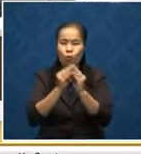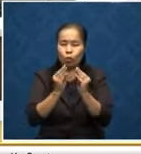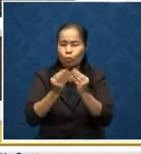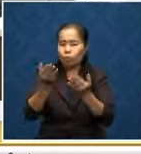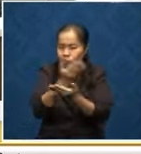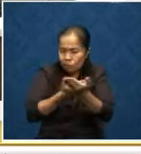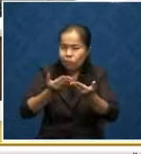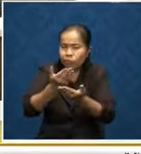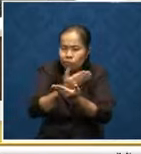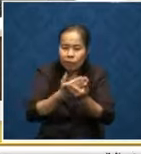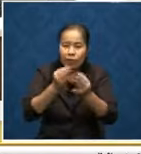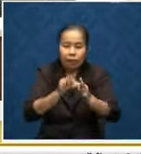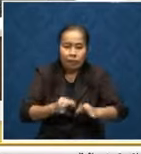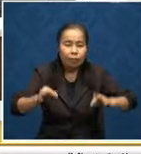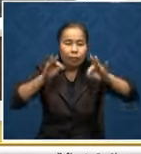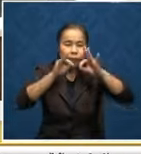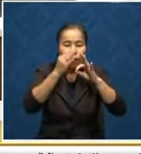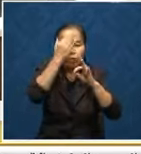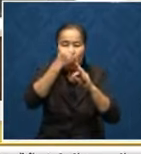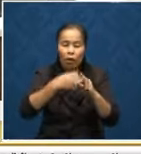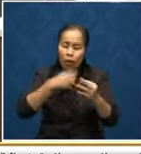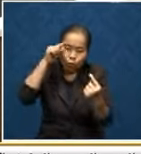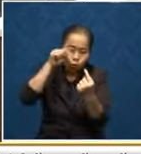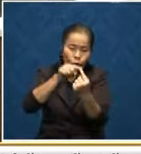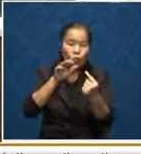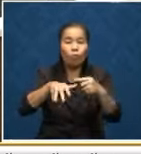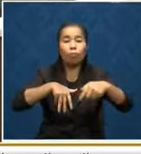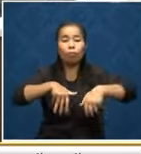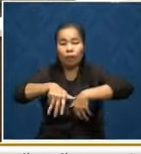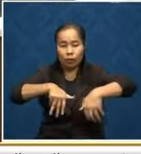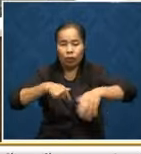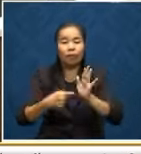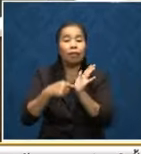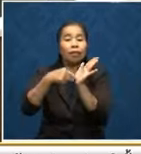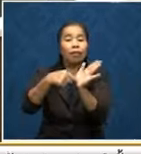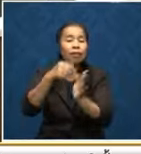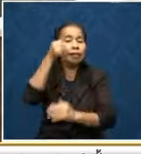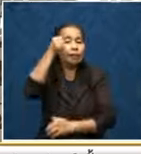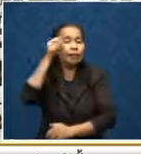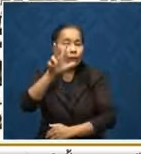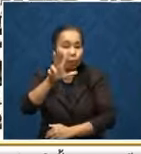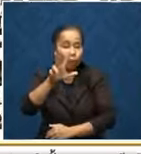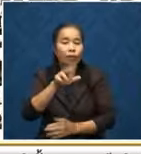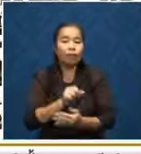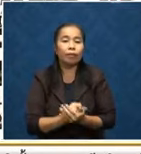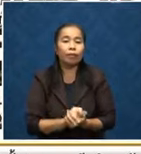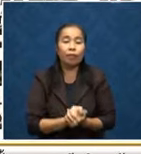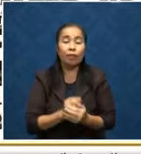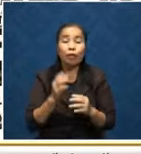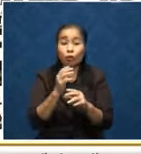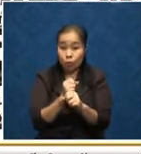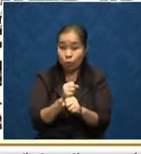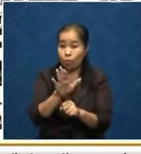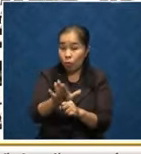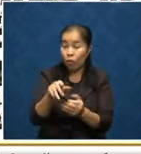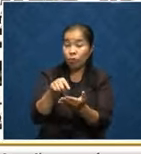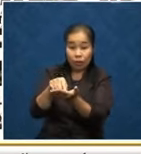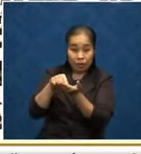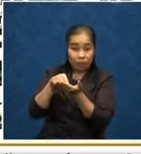เพื่อให้สมตามเจตจำนงของประชาชนขอบพระคุณครับ ครับขอบคุณท่านสุธรรมมากครับโดยสรุปท่านเสนอเ